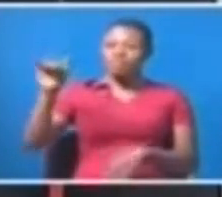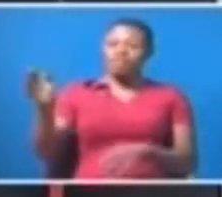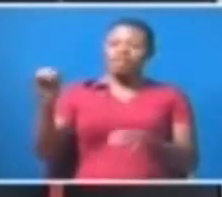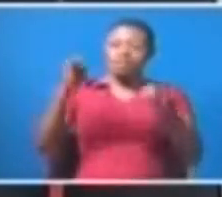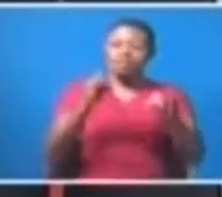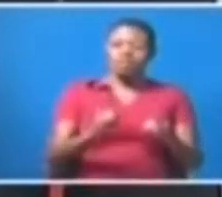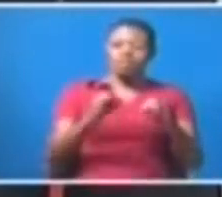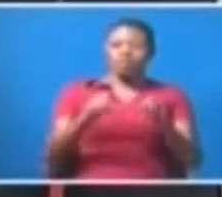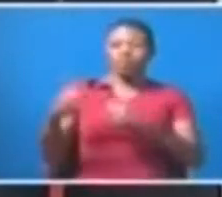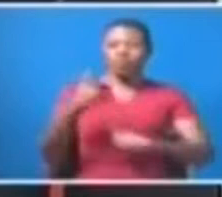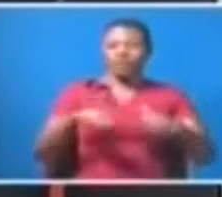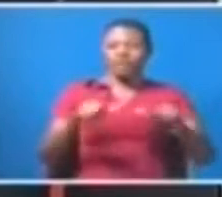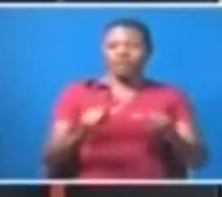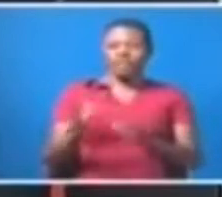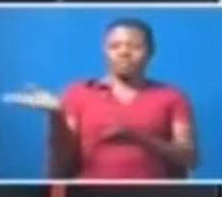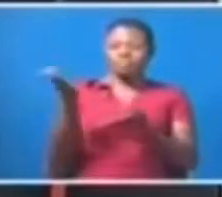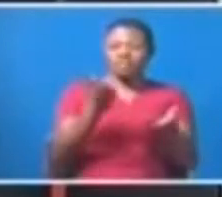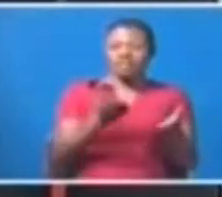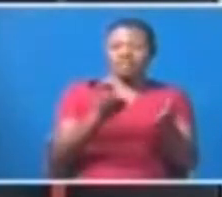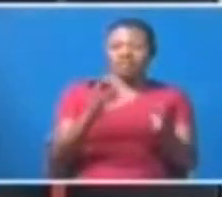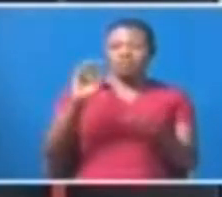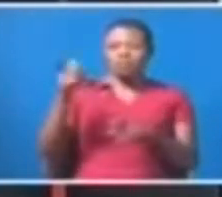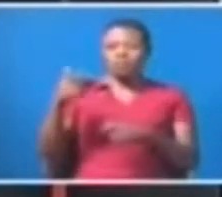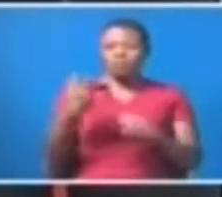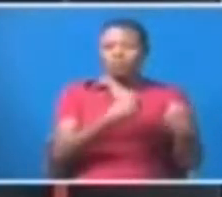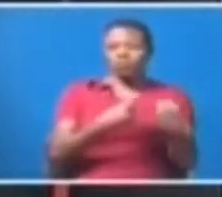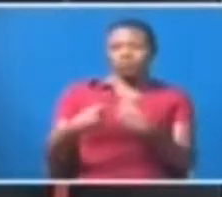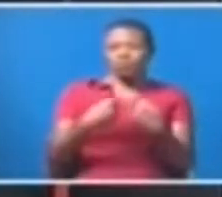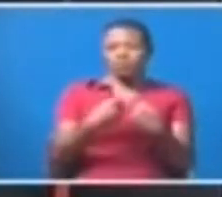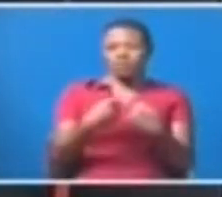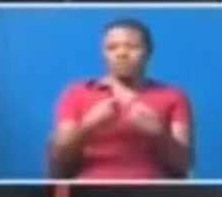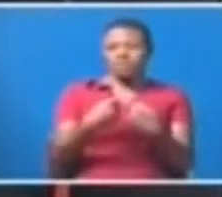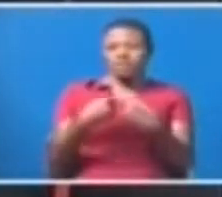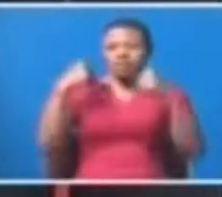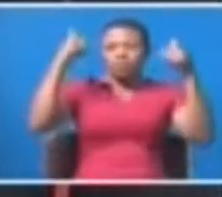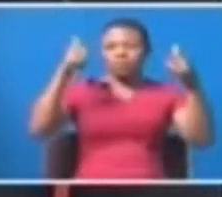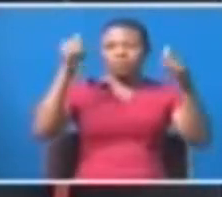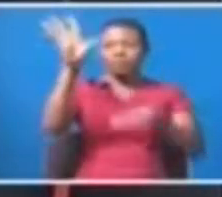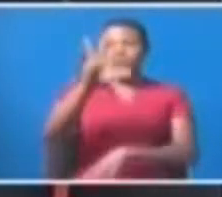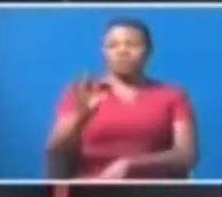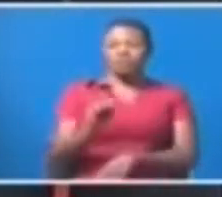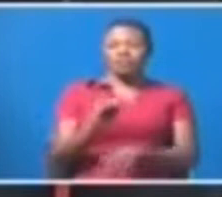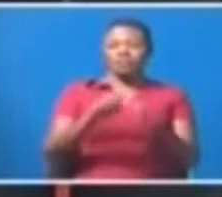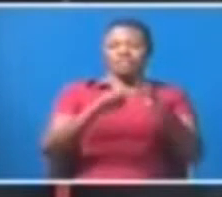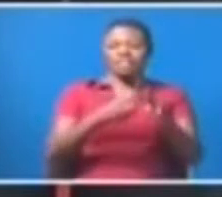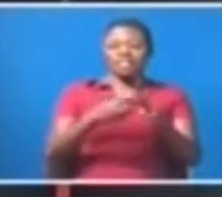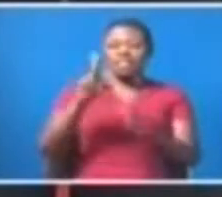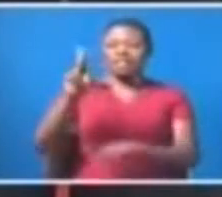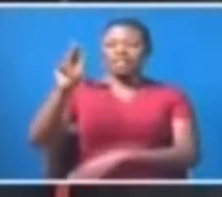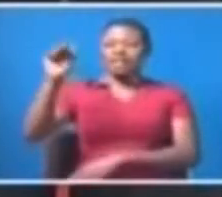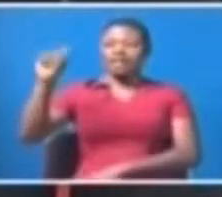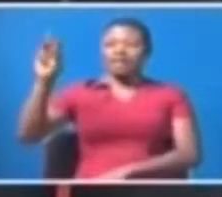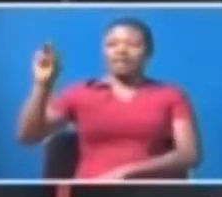kwenye kikosi chake kinachojiandaa kushiriki mechi ya kufuzu mashindano ya ubingwa wa Afrika takandaliwa jijini Kampala kuanzia